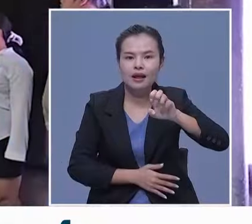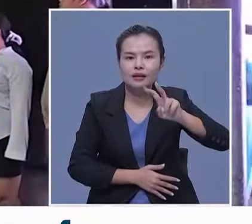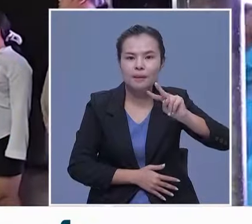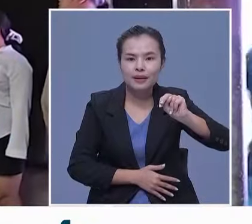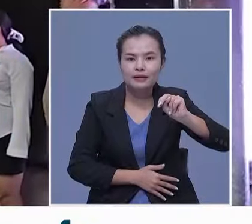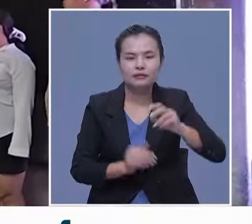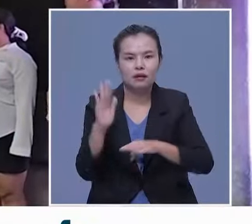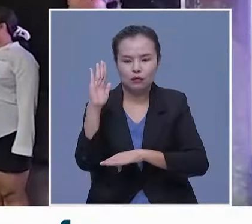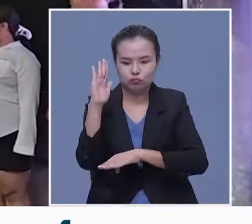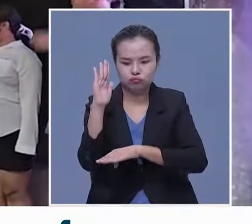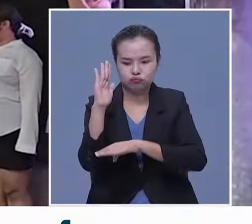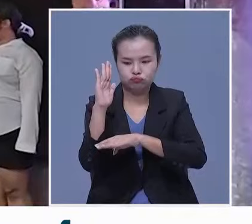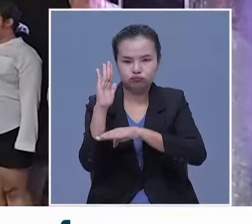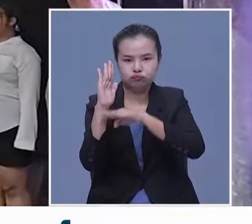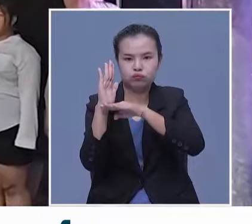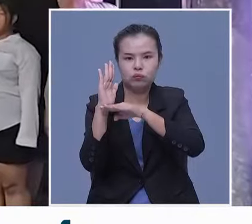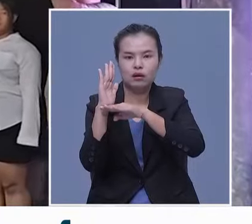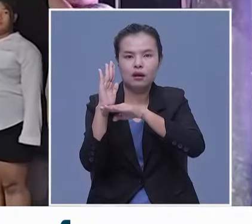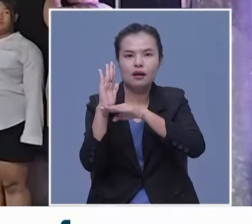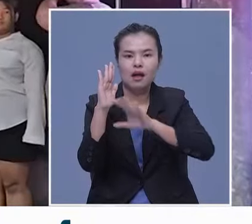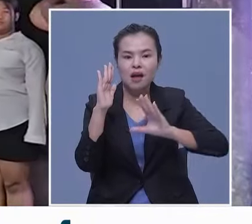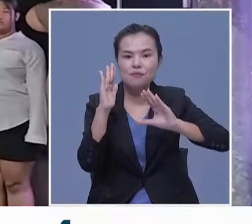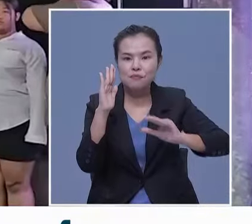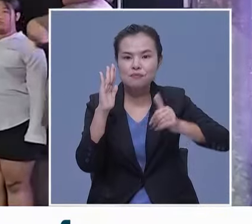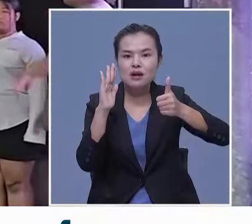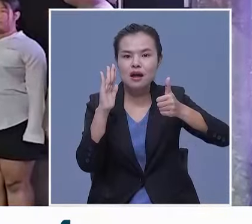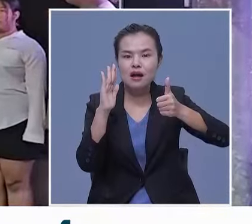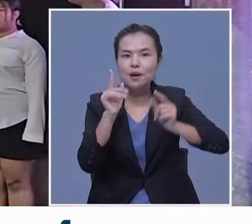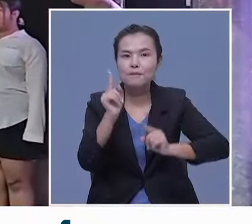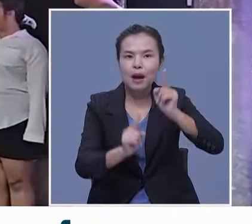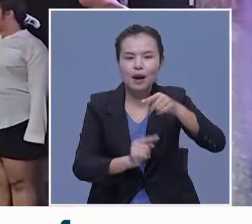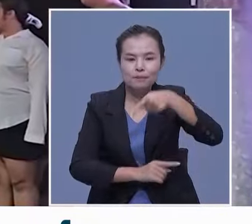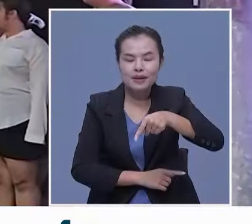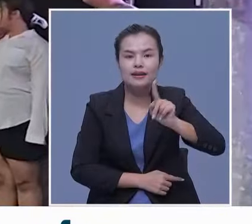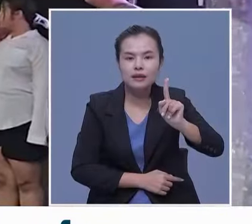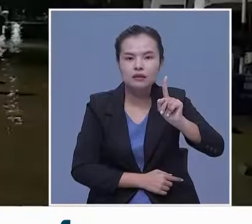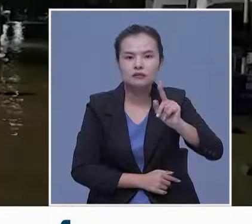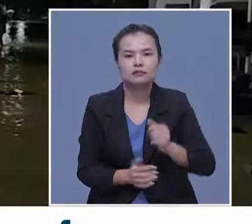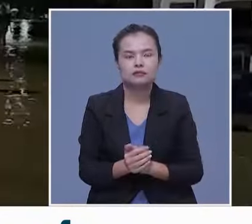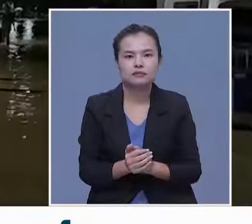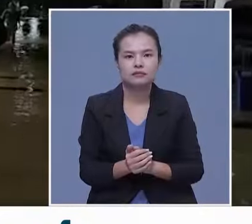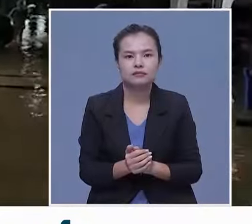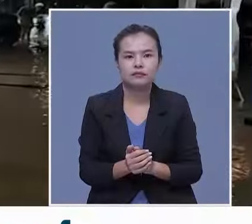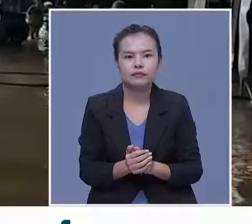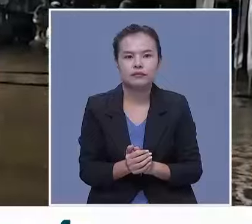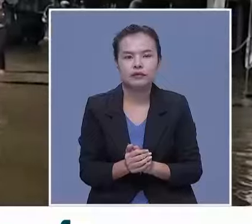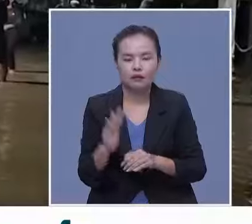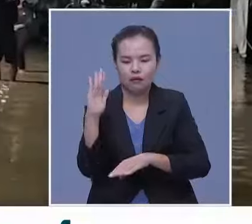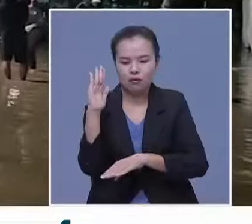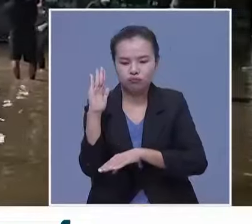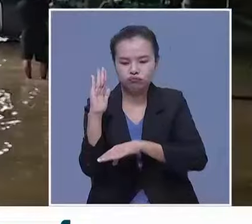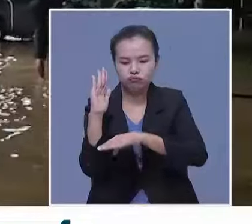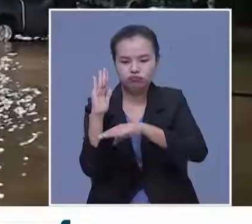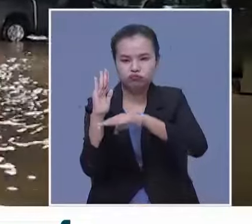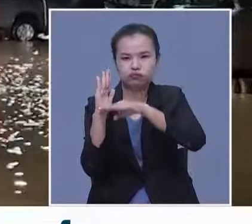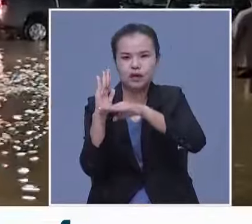ปริมาณน้ำที่ไหลผ่านเข้าสู่ตัวเมืองเชียงใหม่ณสถานีตรวจวัด P1นะครับพุ่งสูงขึ้นมาอยู่จุดจุดสูง